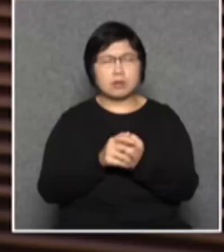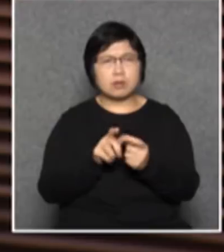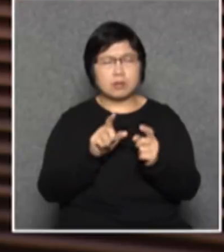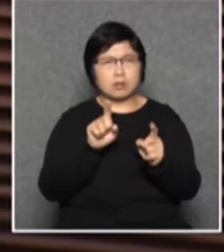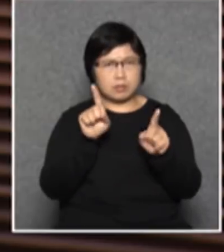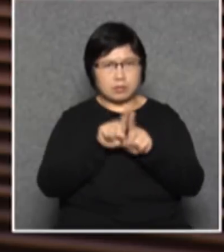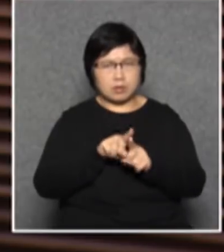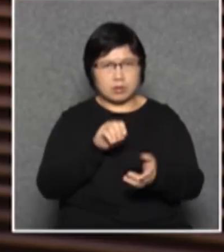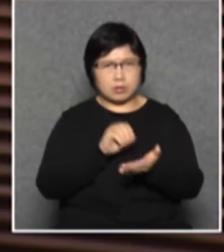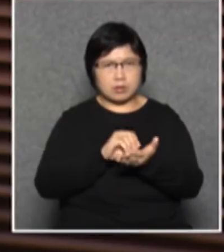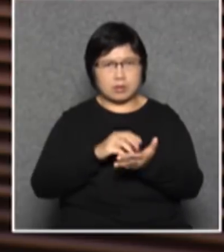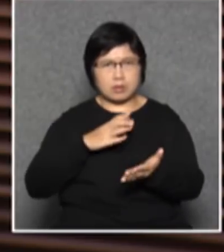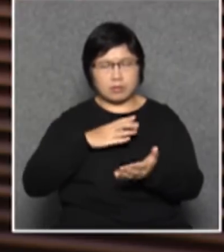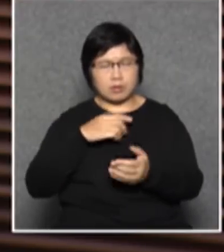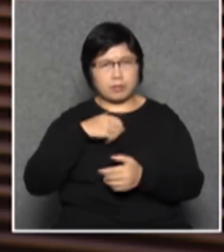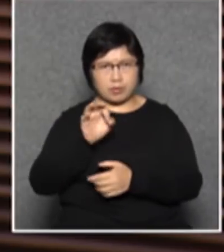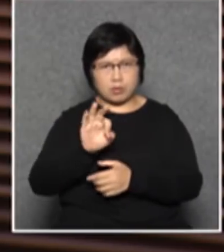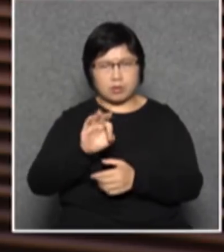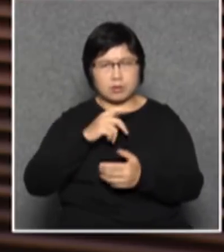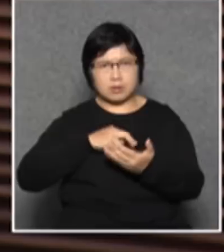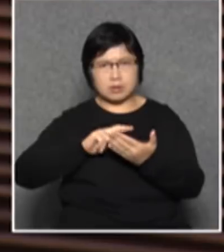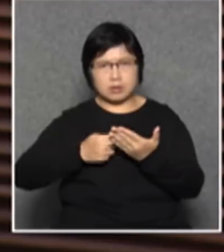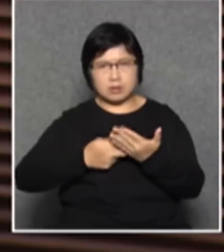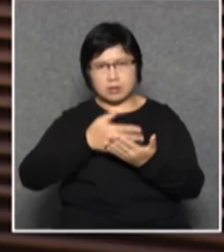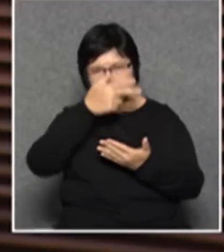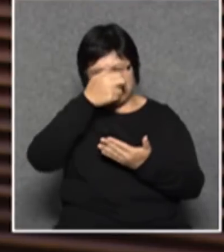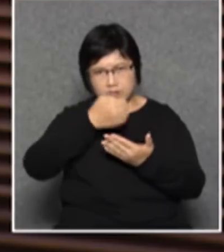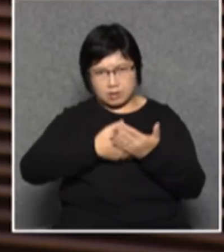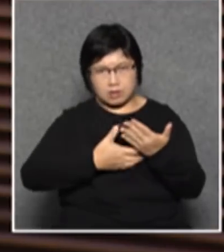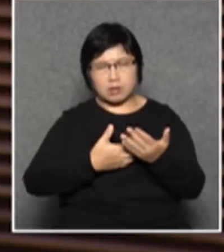勢，沒有適時調整策略，香港市民